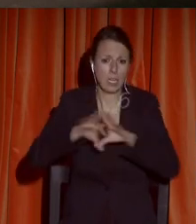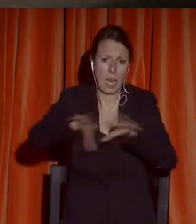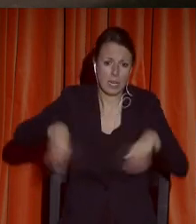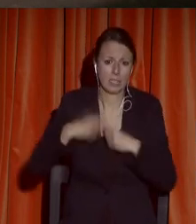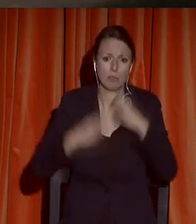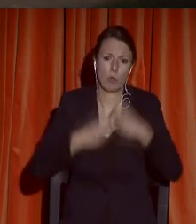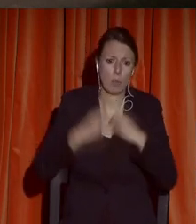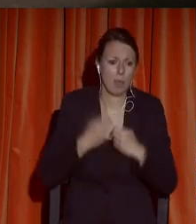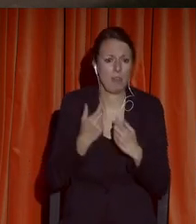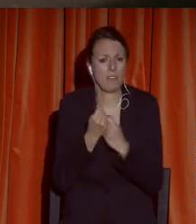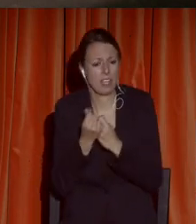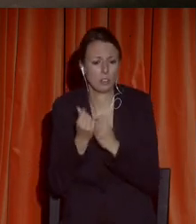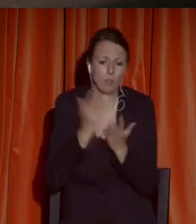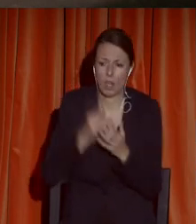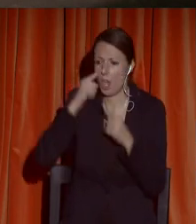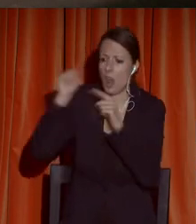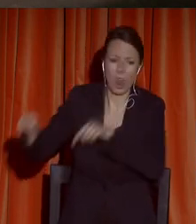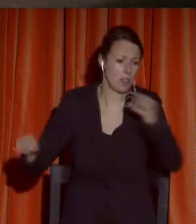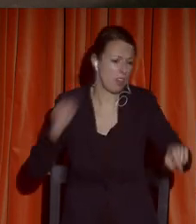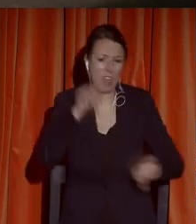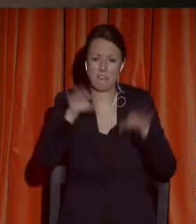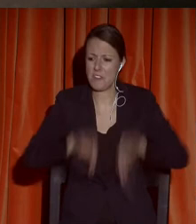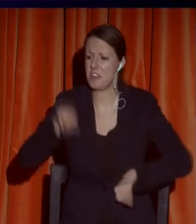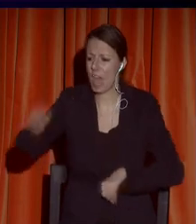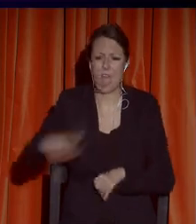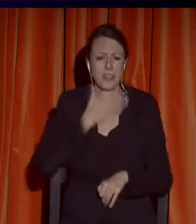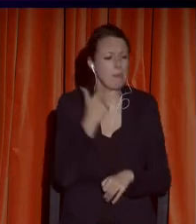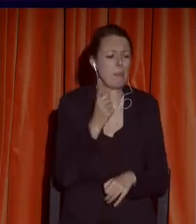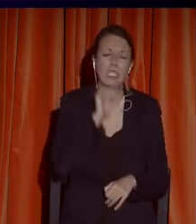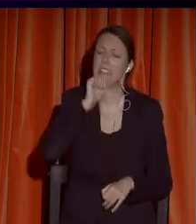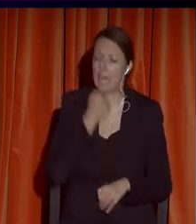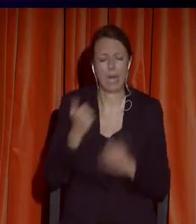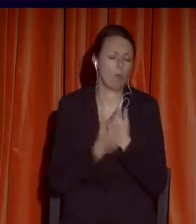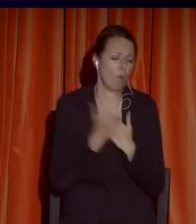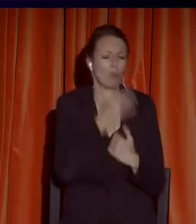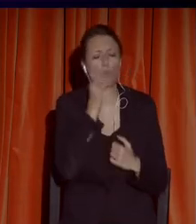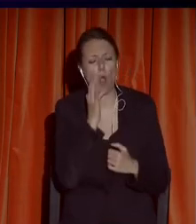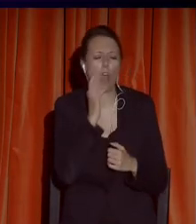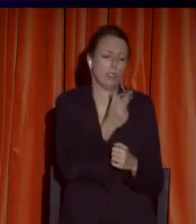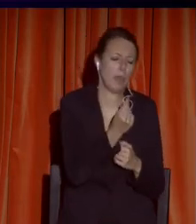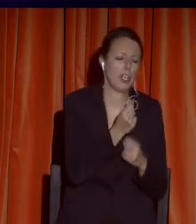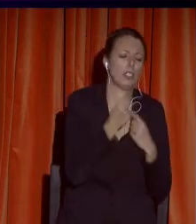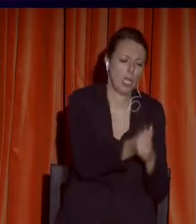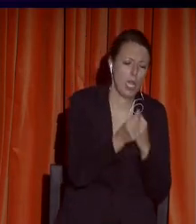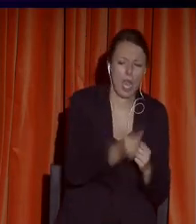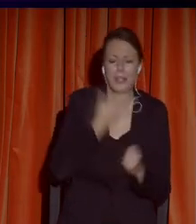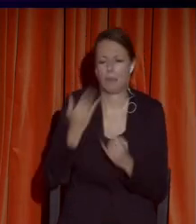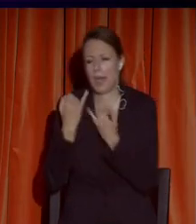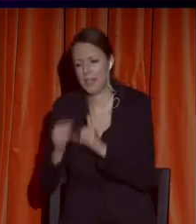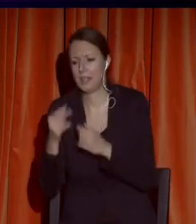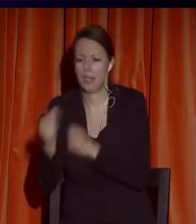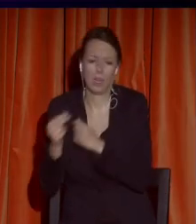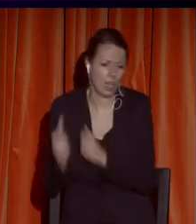problemy finansowe i będzie zwalanie na siebie winy. Nie ma na starszych, bo się wydaje na młodych, nie ma na młodych, bo się wydaje na starszych.